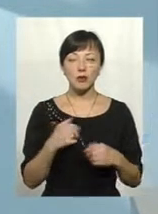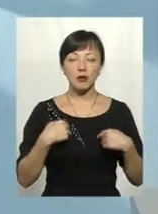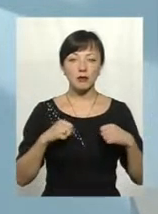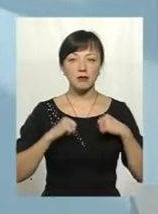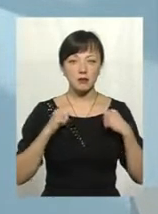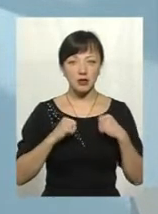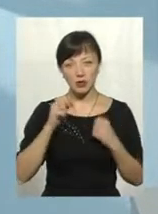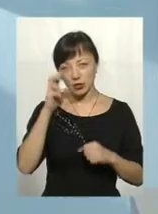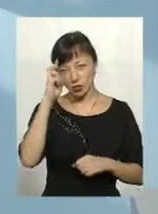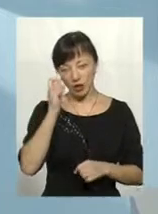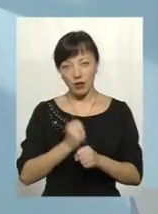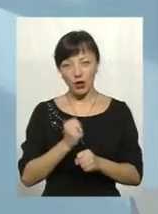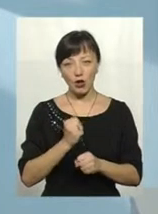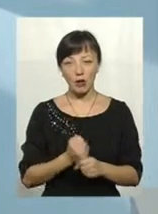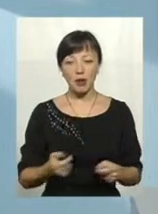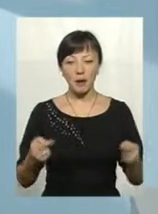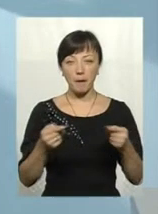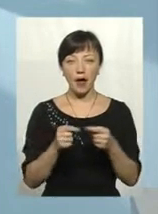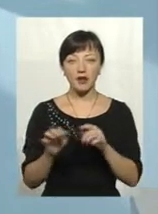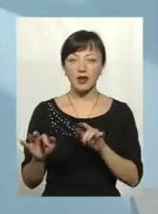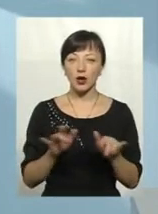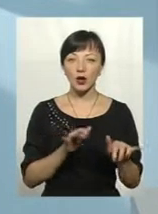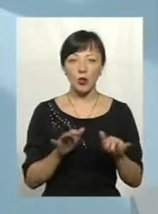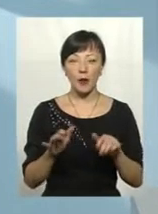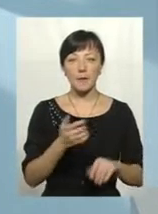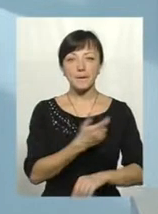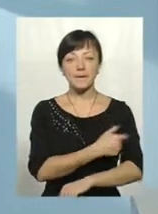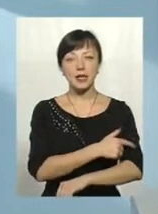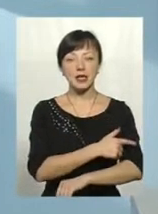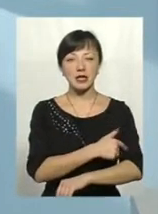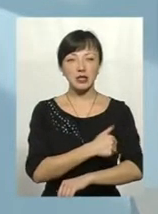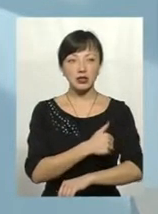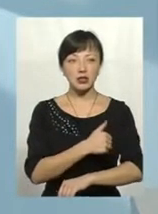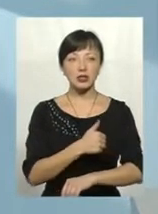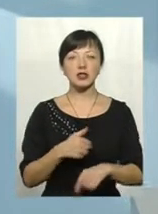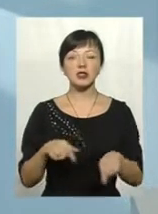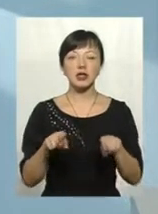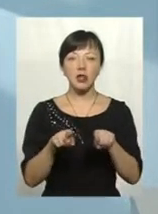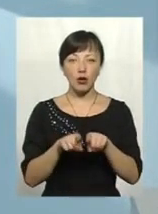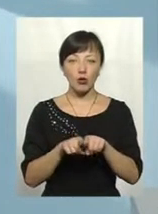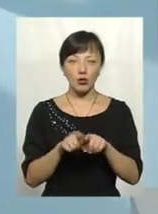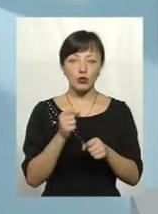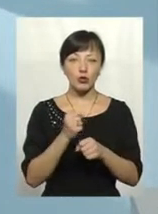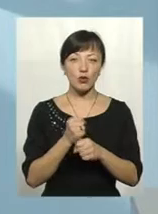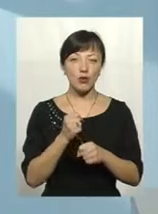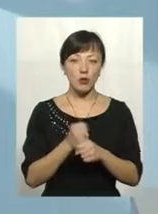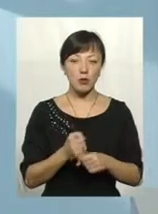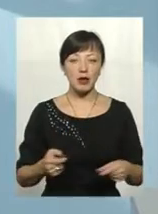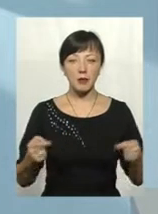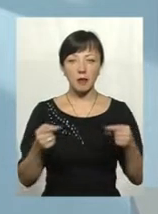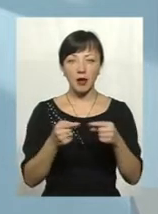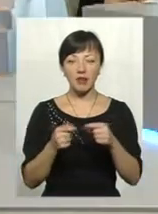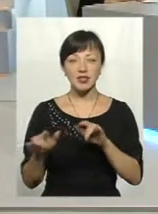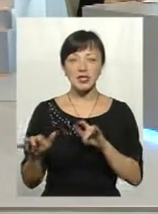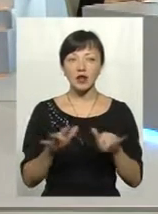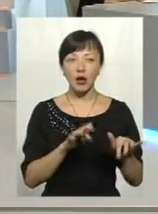усилля, держава робить певні кроки, медицина також приймає певні